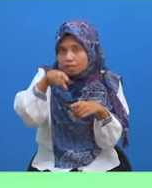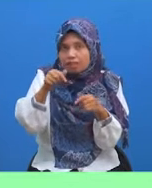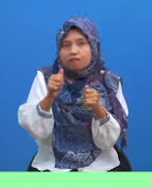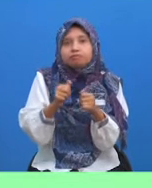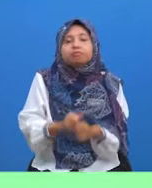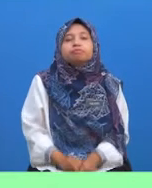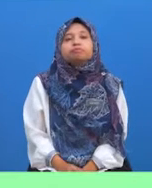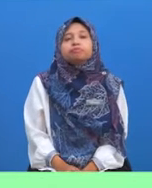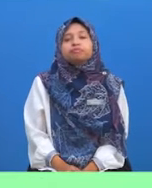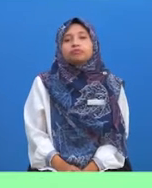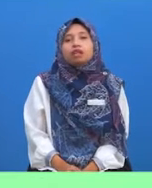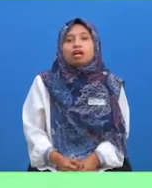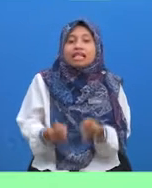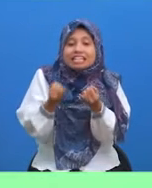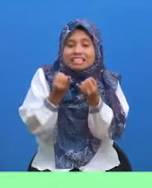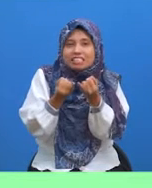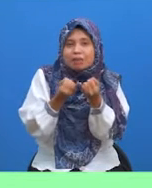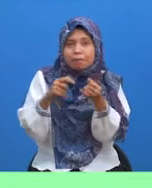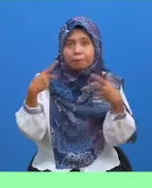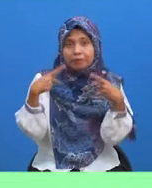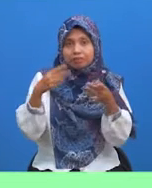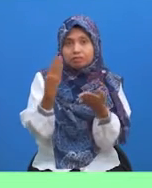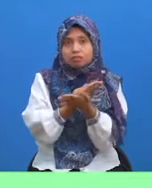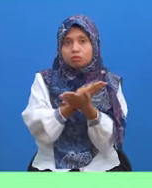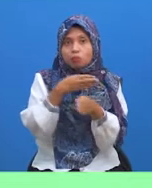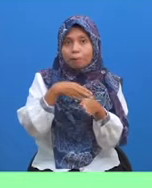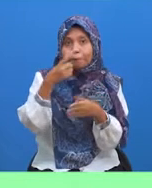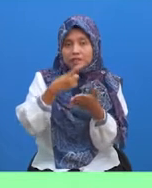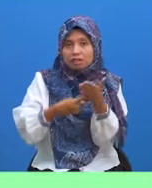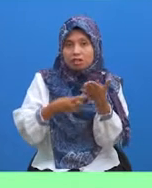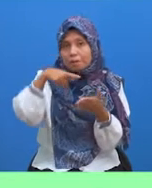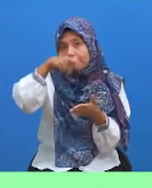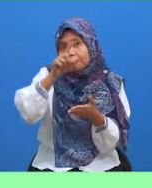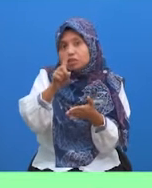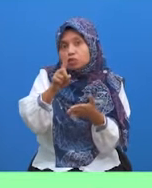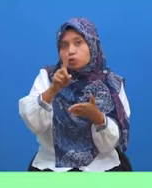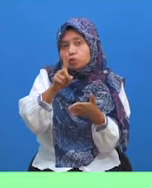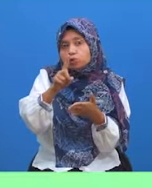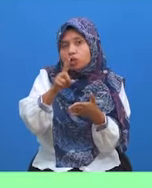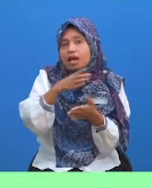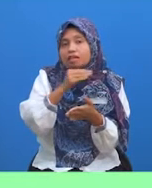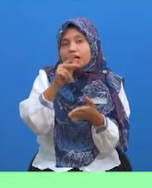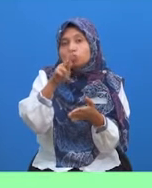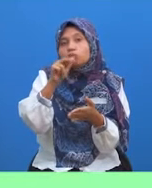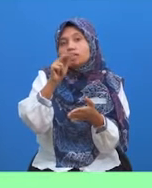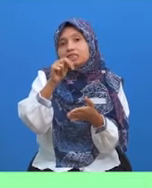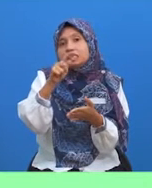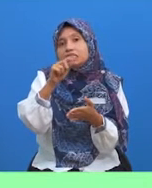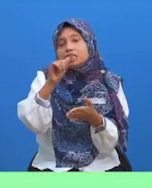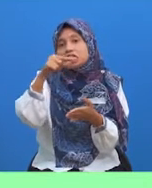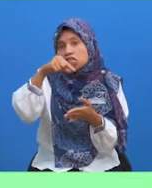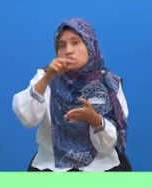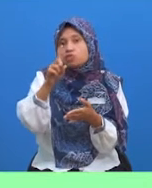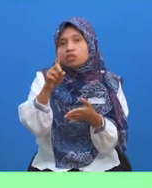keseimbangan pasaran baru pada harga pizza to dan quantity keseimbangan baru gaduh dan titik